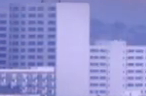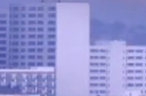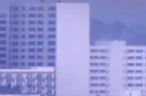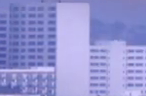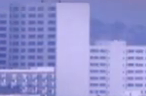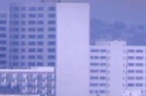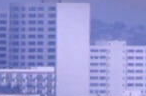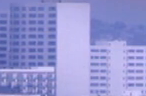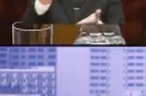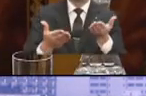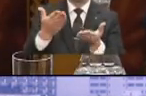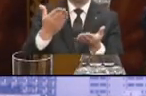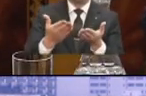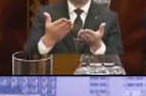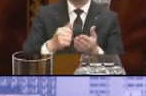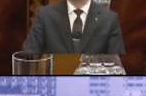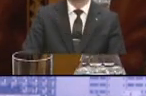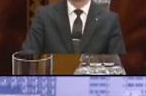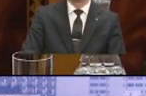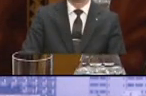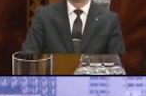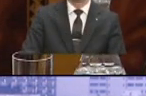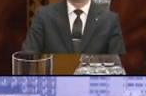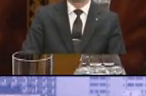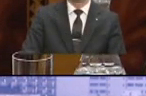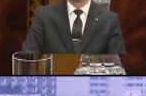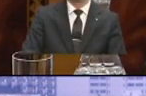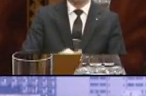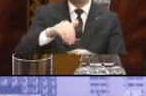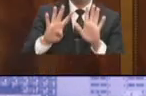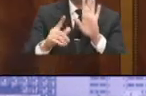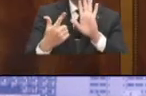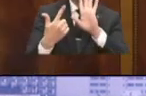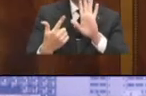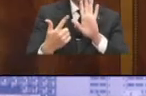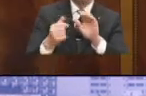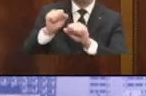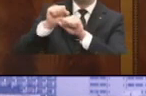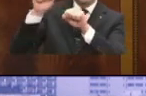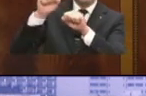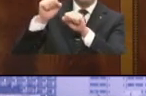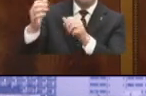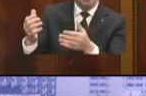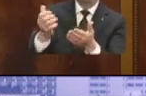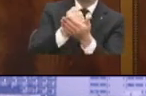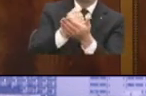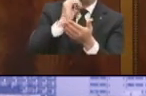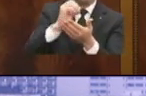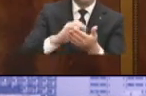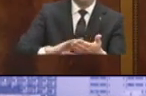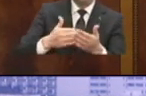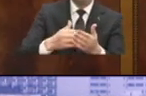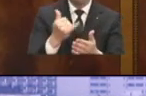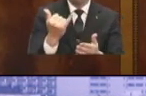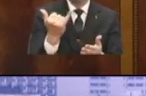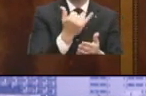صاحب الجلاله في مجموعه من الخطابات واكد على ضروره ان يكون الى جانب الدبلوماسي الرسميه والعمل الرسميه يجب ان تكون